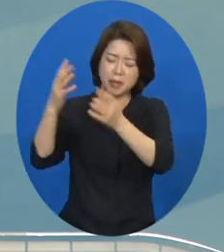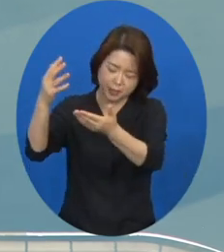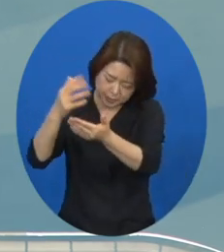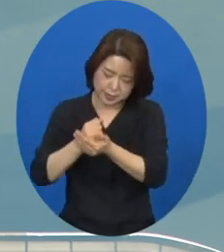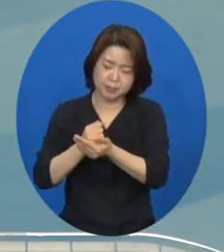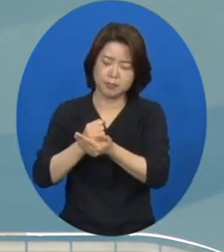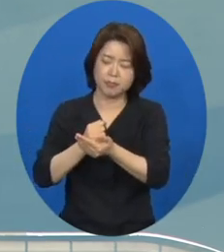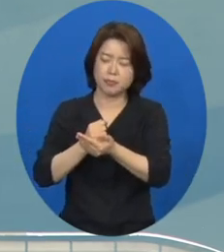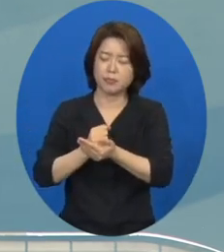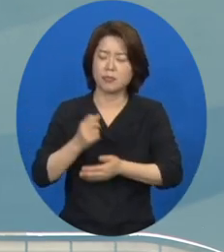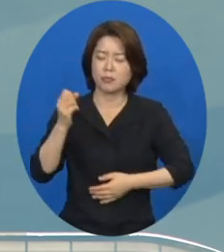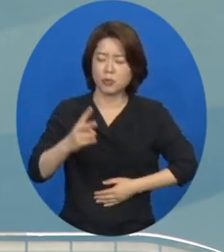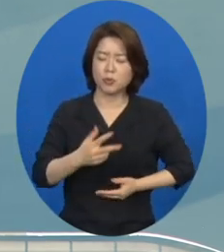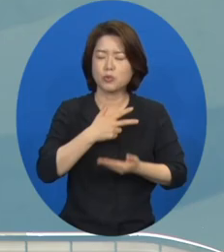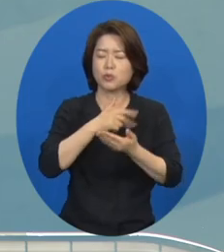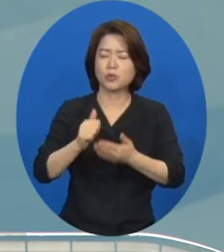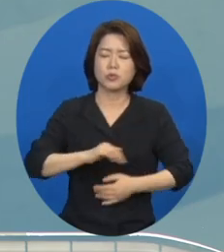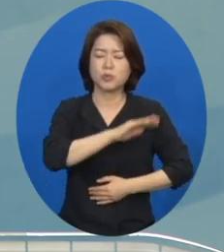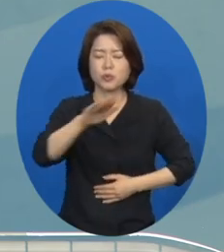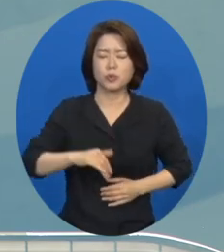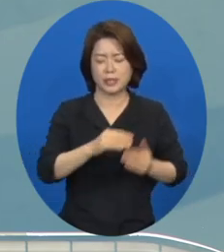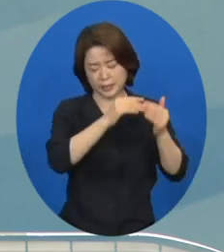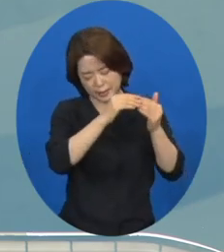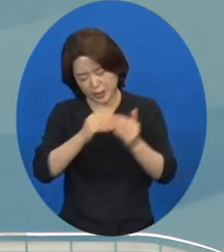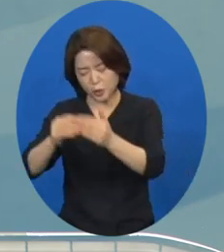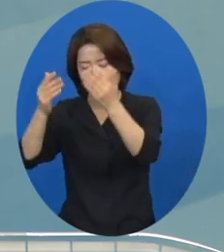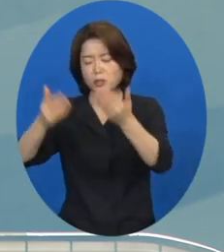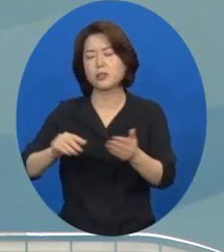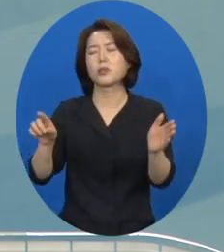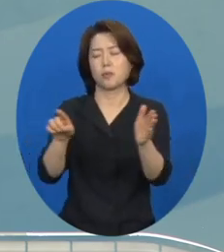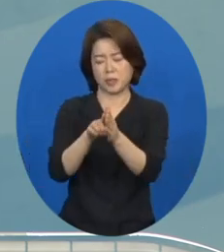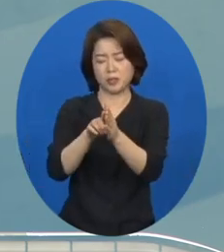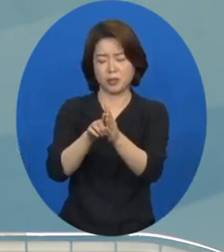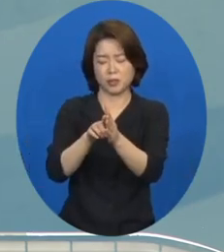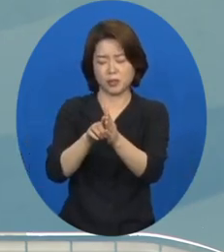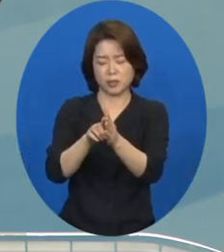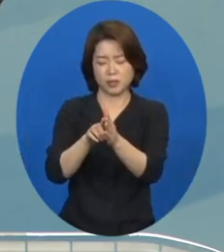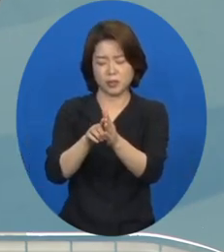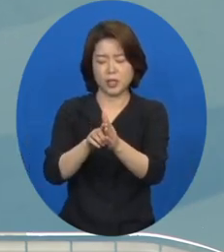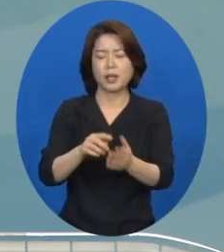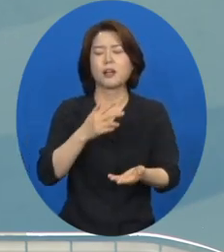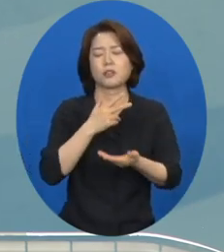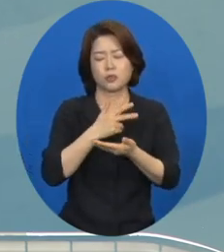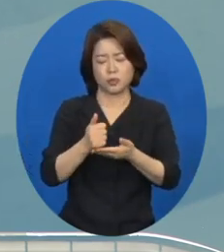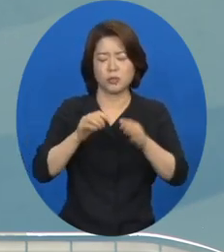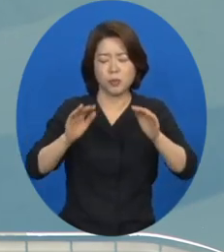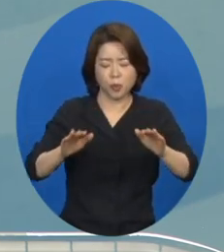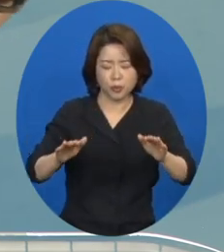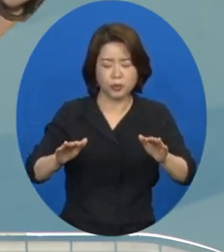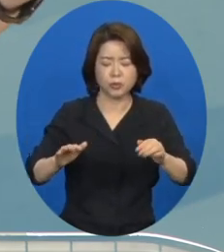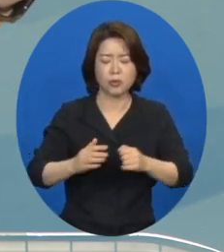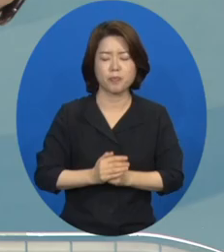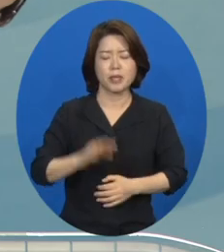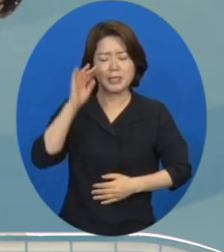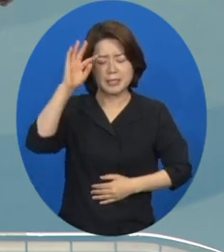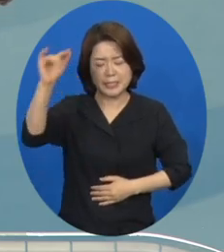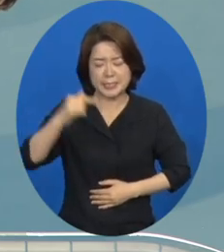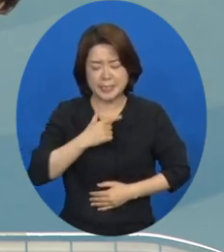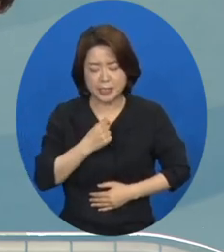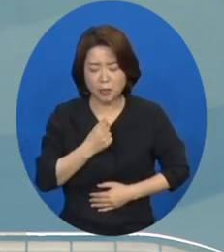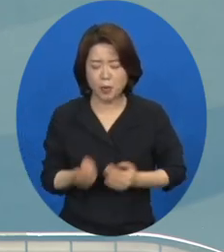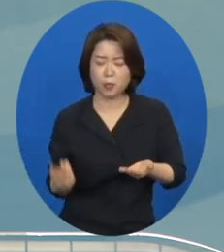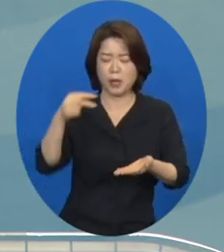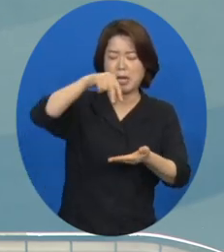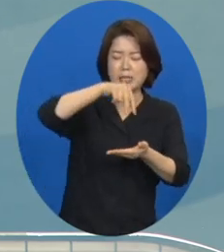붙잡습니다. 주님이 우리를 인도하심을 믿습니다. 주님 오늘도 사모하며 자리에